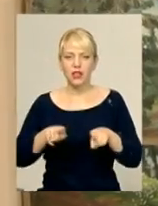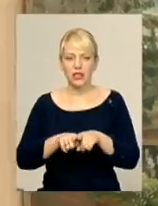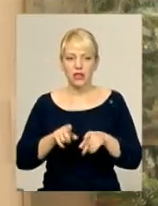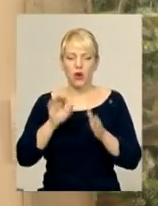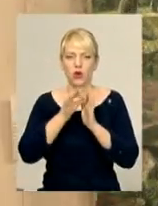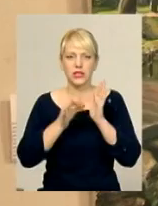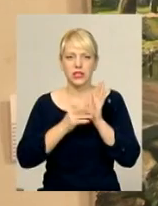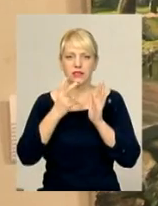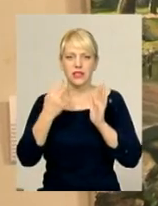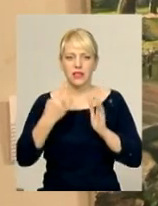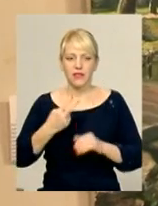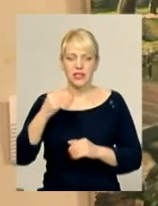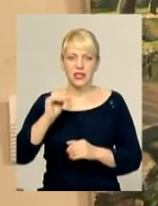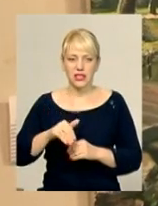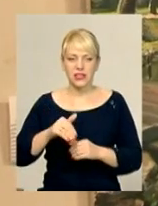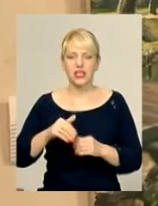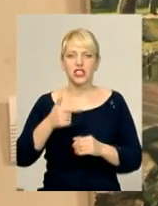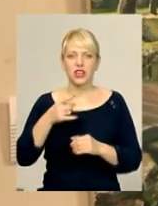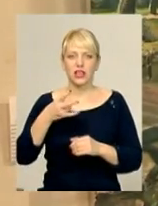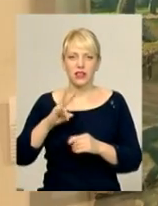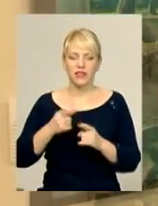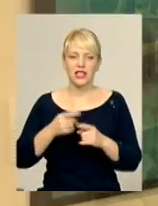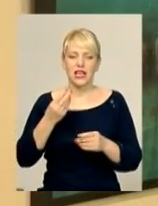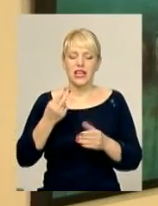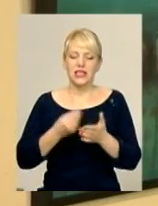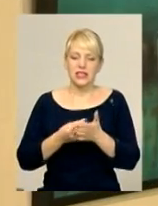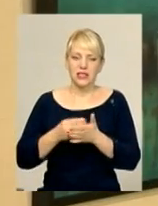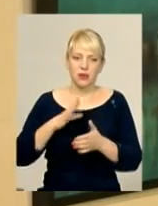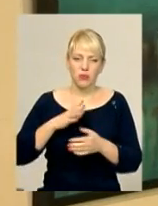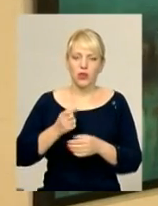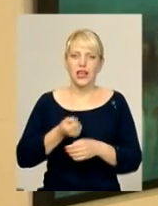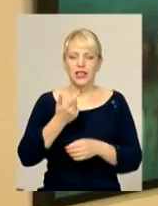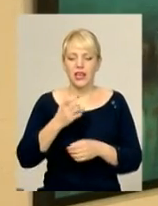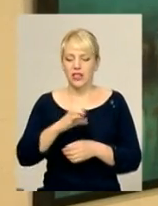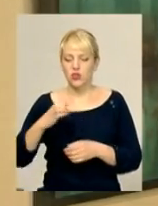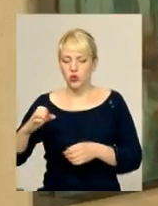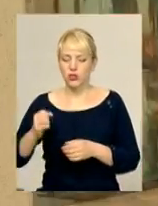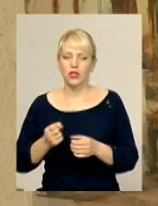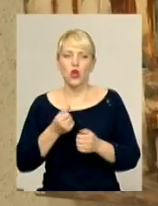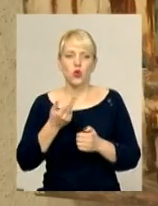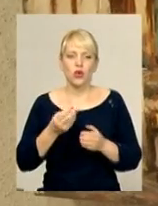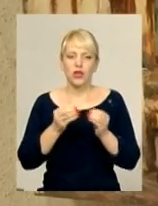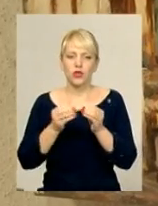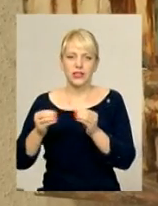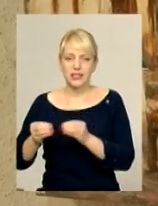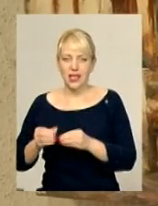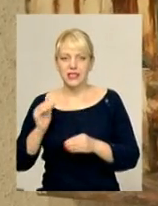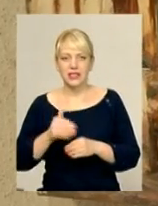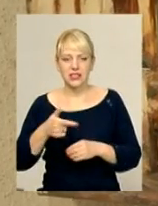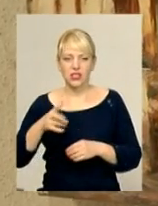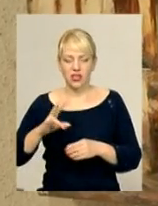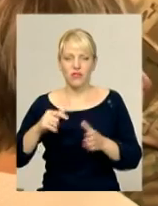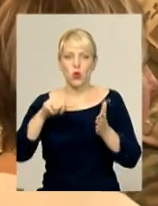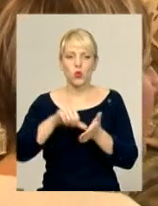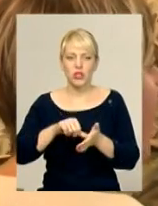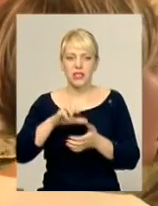у 220 тисяч гривень. Ціни на витвори мистецтва коливалися від кількох сотень до кількох десятків тисяч гривень. Серед учасників аукціону